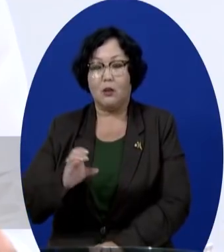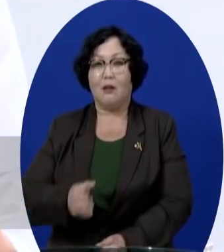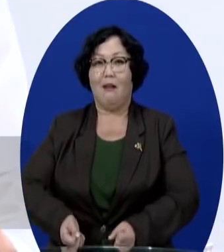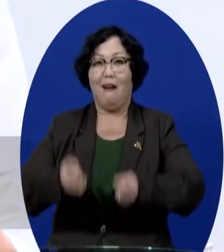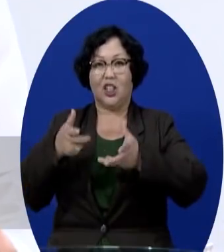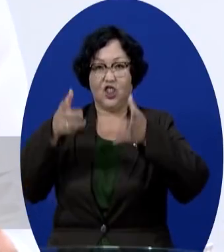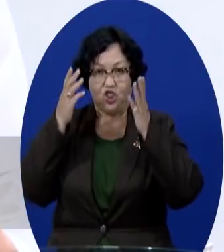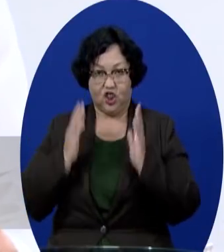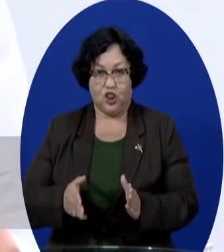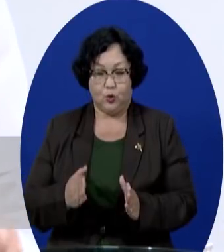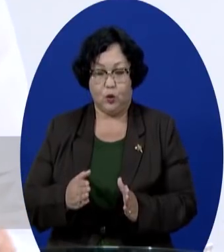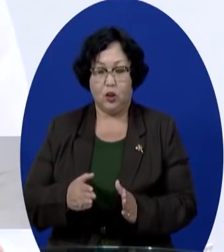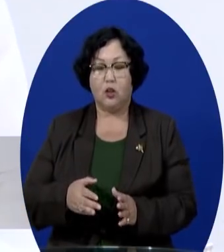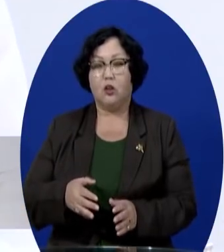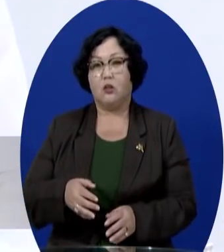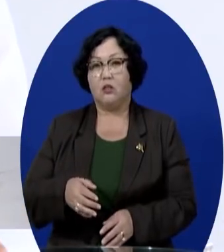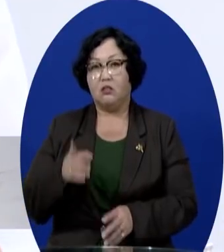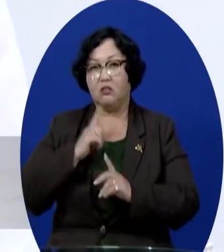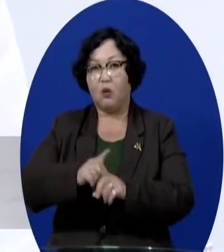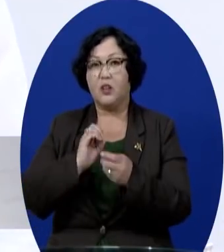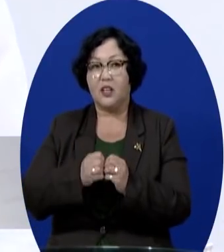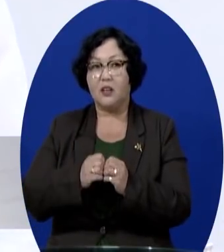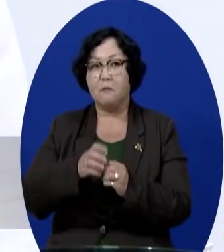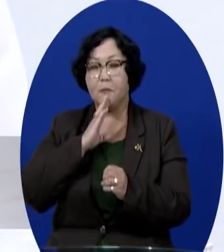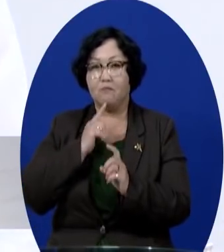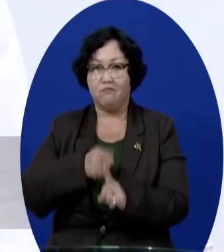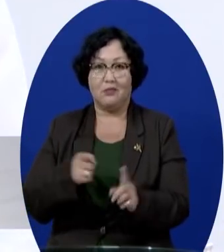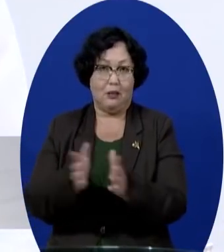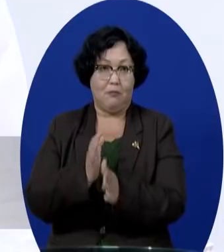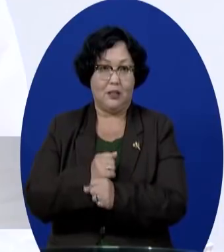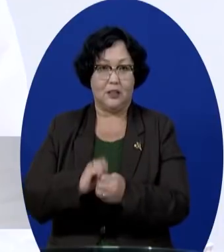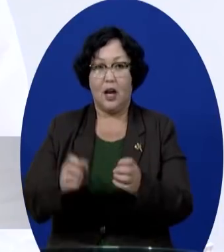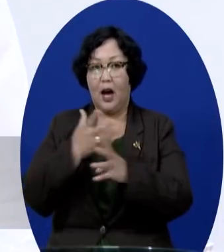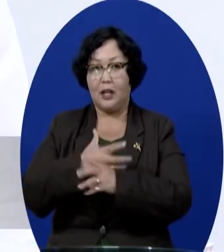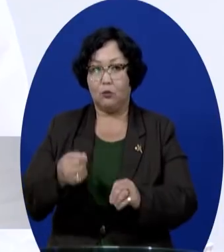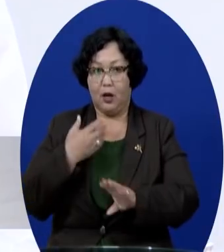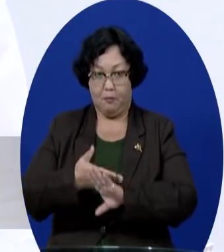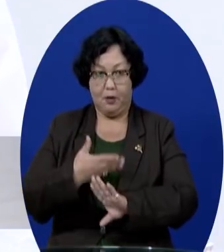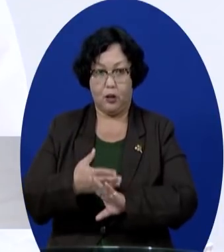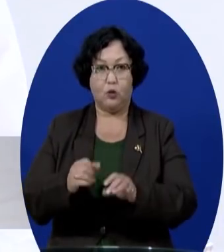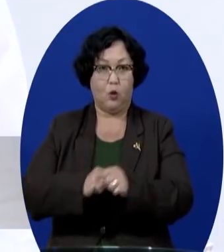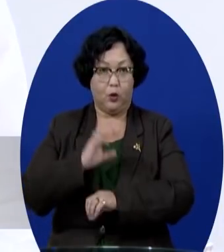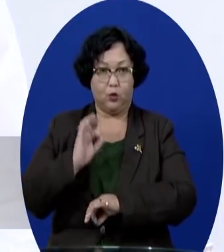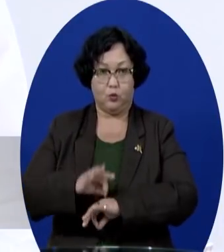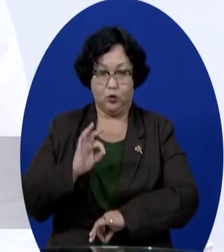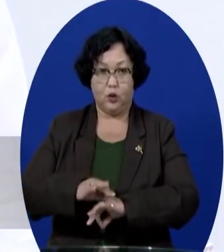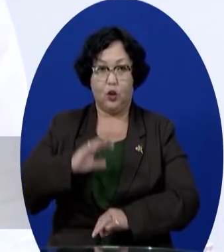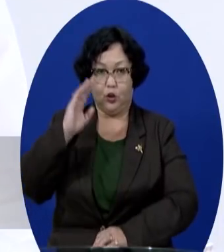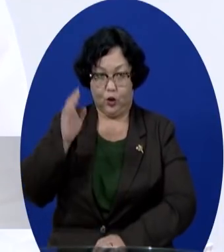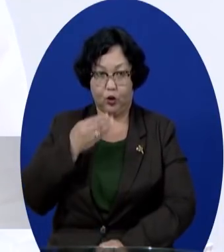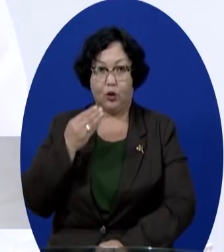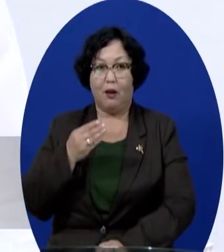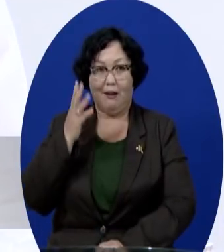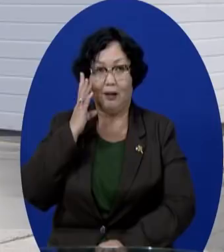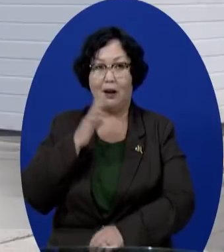шийдвэр тогтоолуудыг хэрэгжүүлэх тал дээр хамтарч ажиллаж чадах юм бол халдвар хамгаалал энэ одоо цар тахлын тодорхой хэмжээр давн туулж